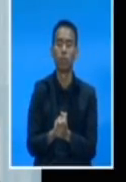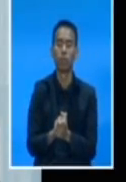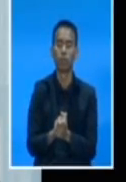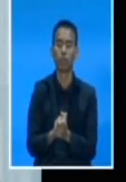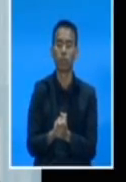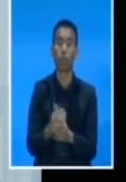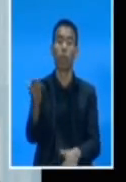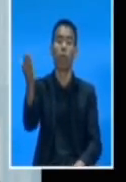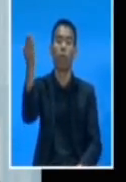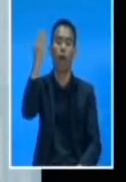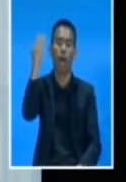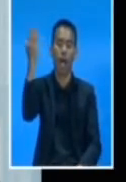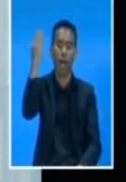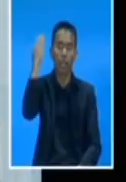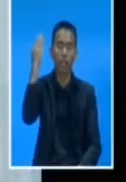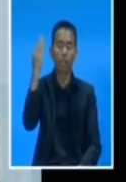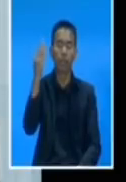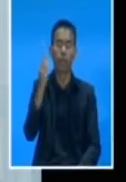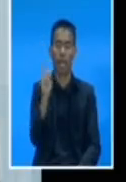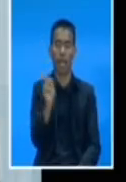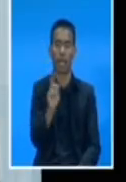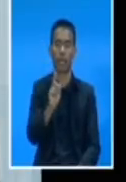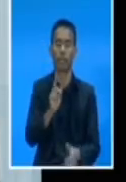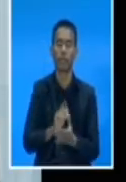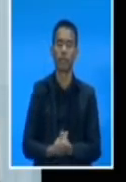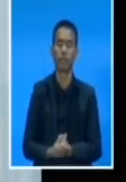เมื่อวานนี้เขาว่าอย่างนี้ครับ